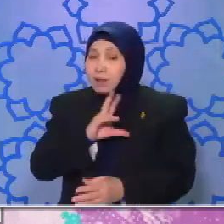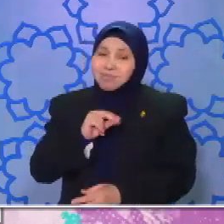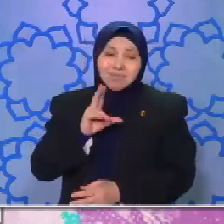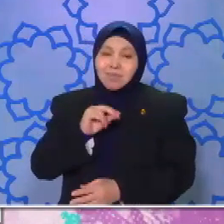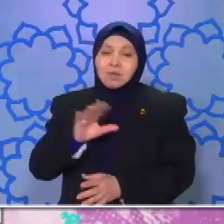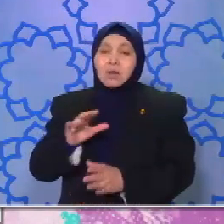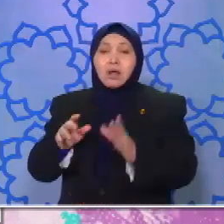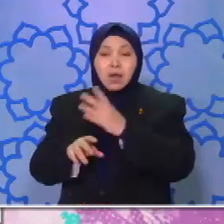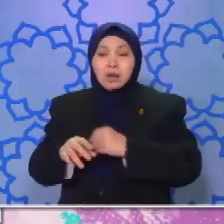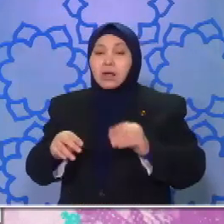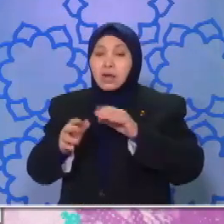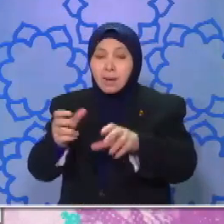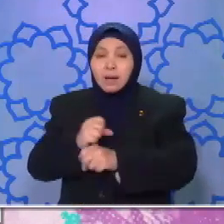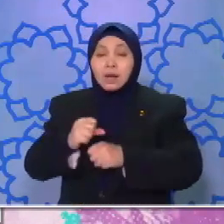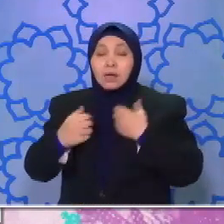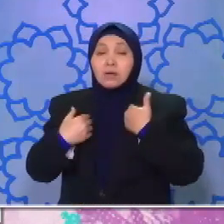أهلها